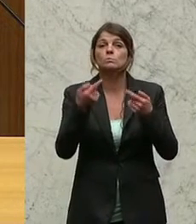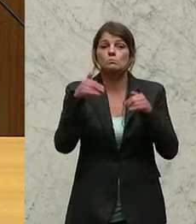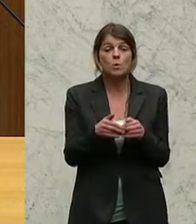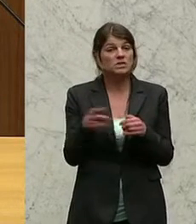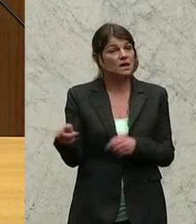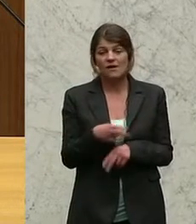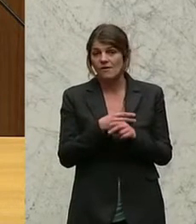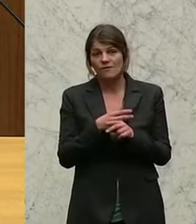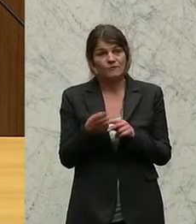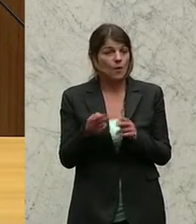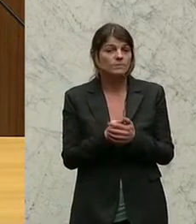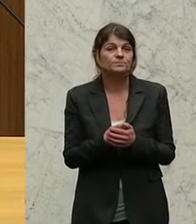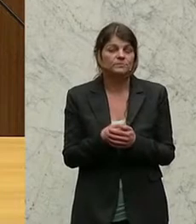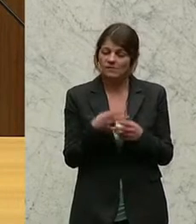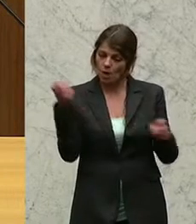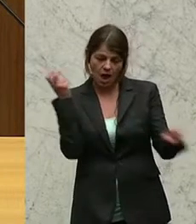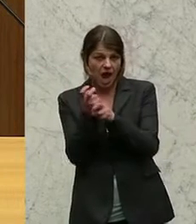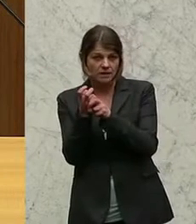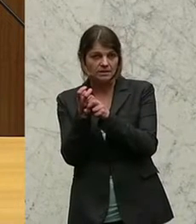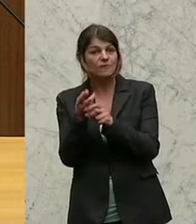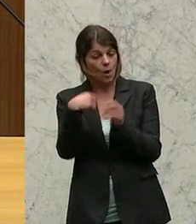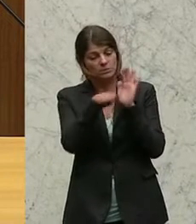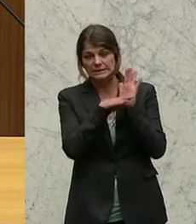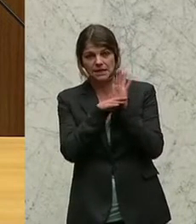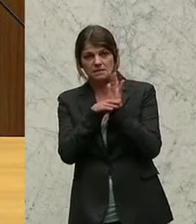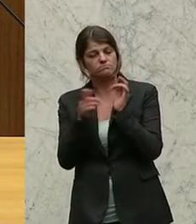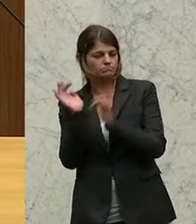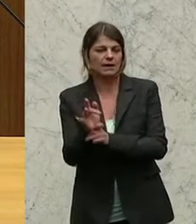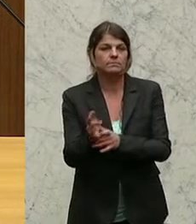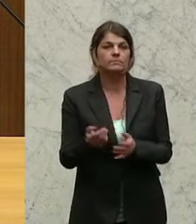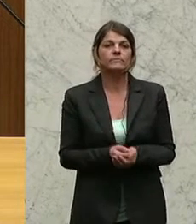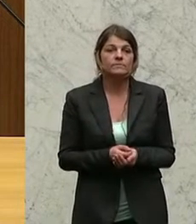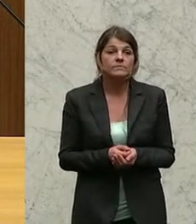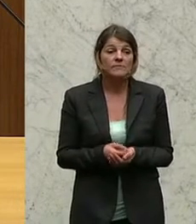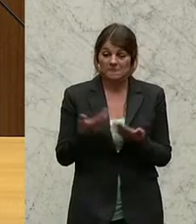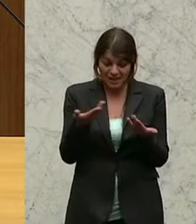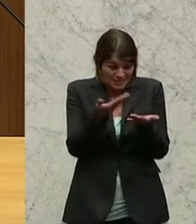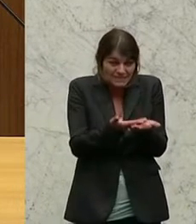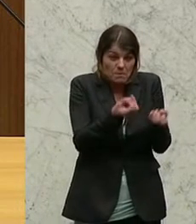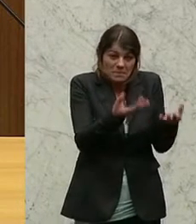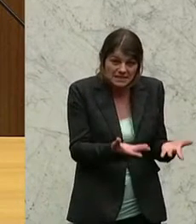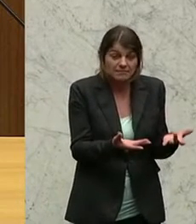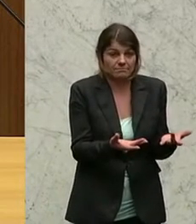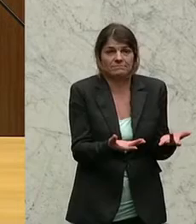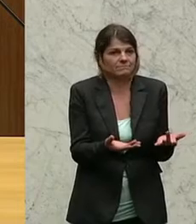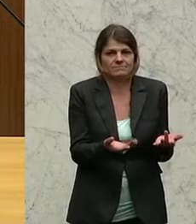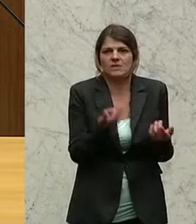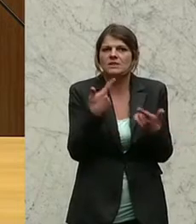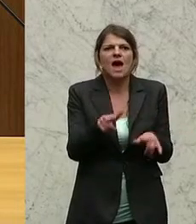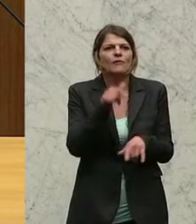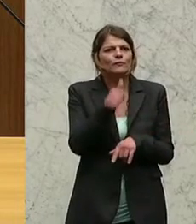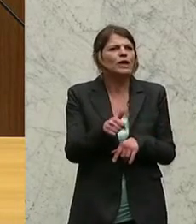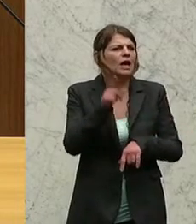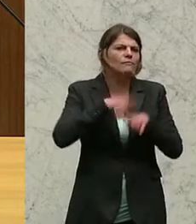muss ihm die volle Härte unseres Gesetzes treffen. In Fällen wie diesen darf es keine